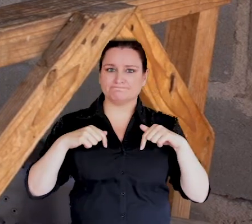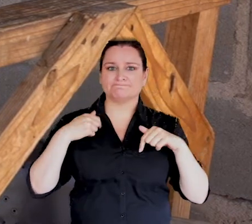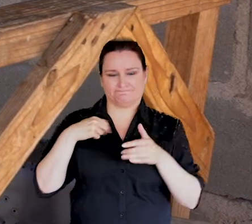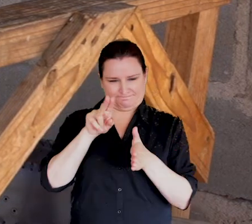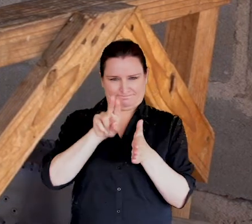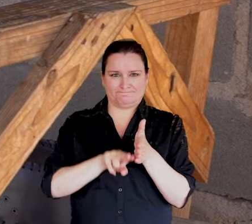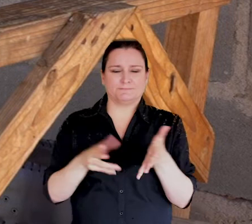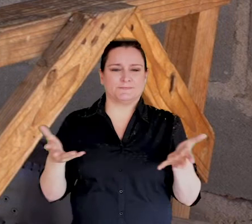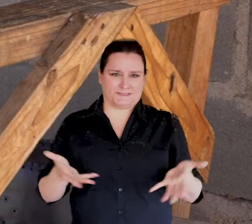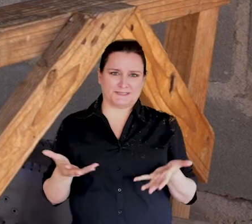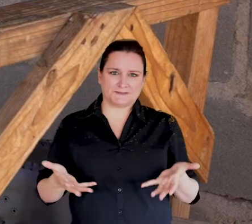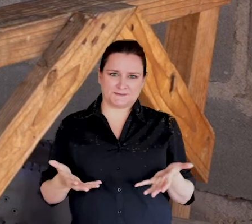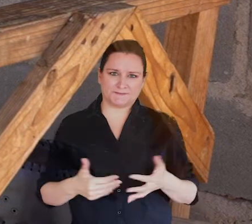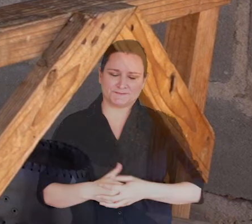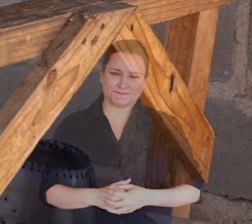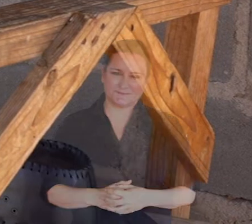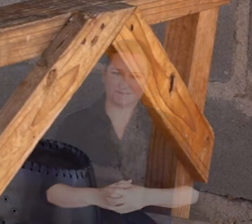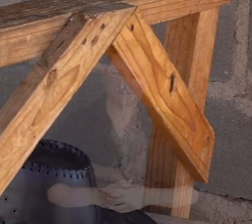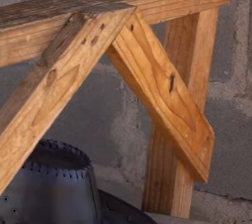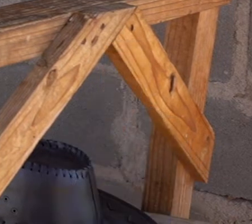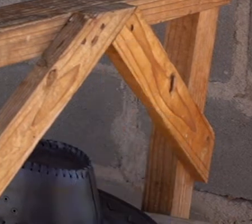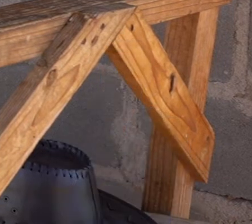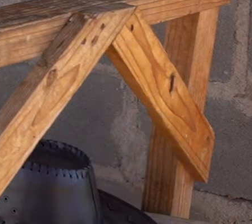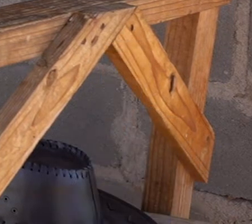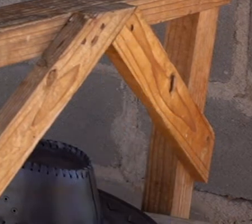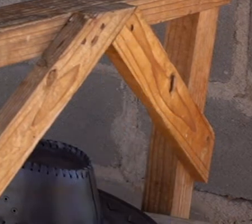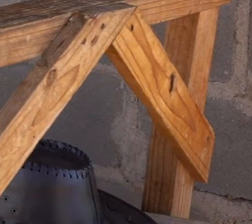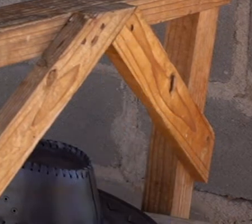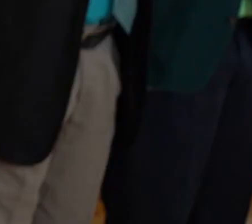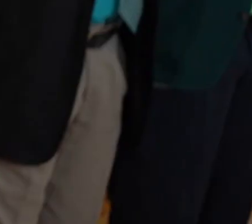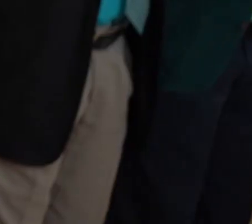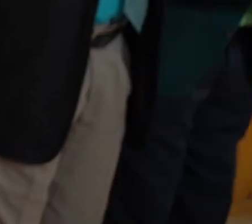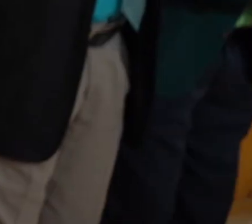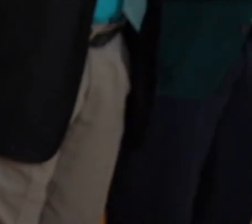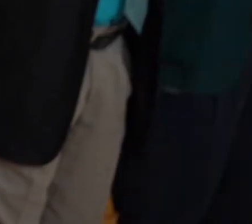toe, maar hier met mijn graf zit.